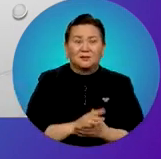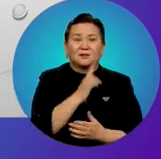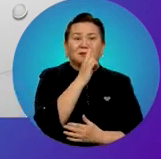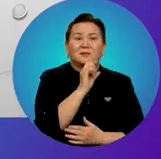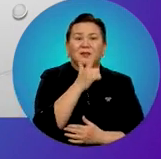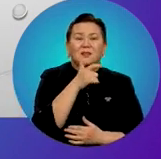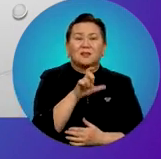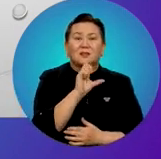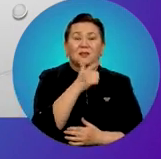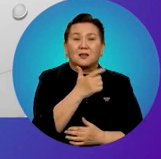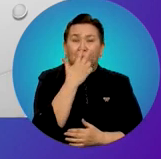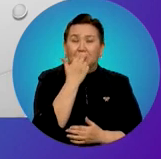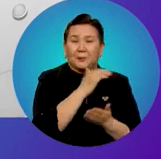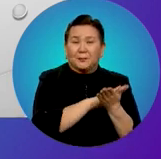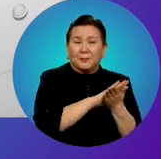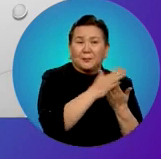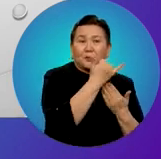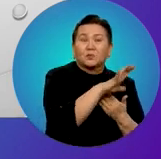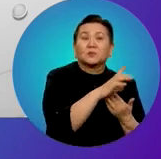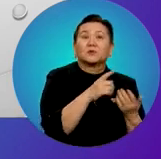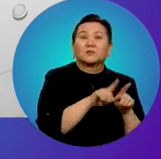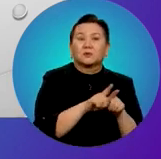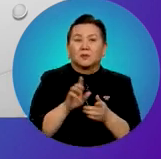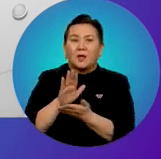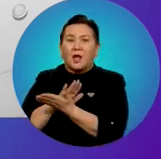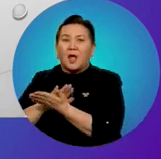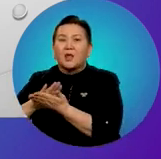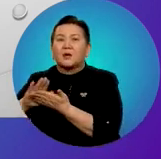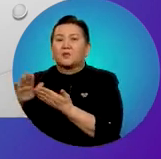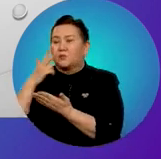нуурын цэнгэг усан мандлыг яг юутай адилтгах вэ? Ариун хөвлий.